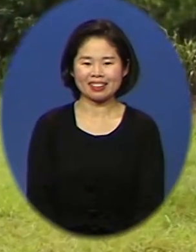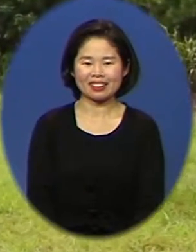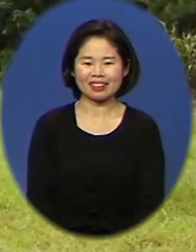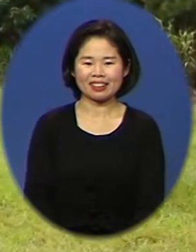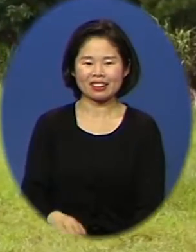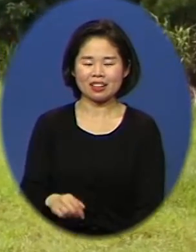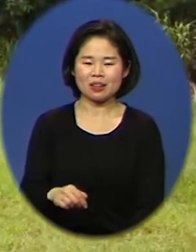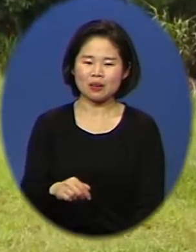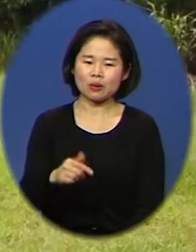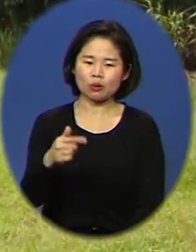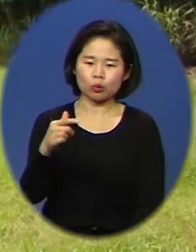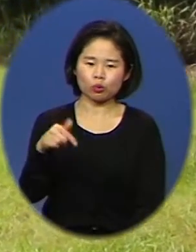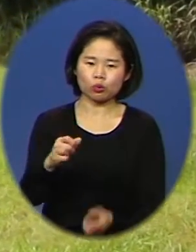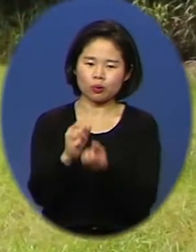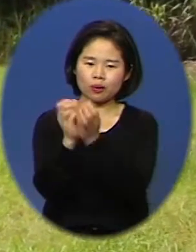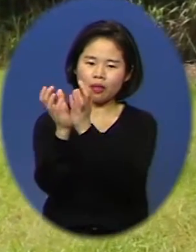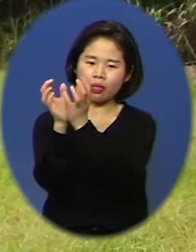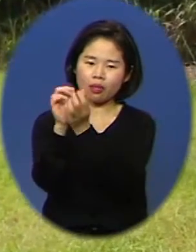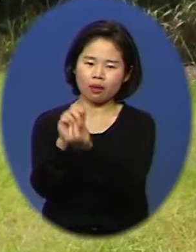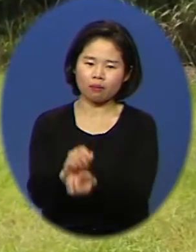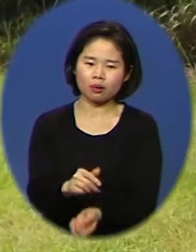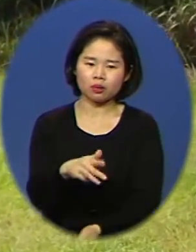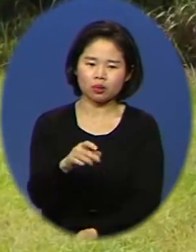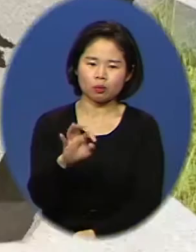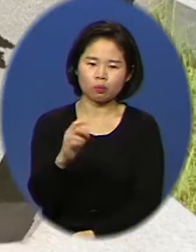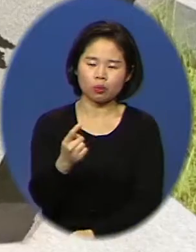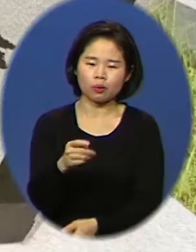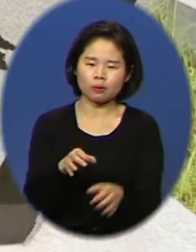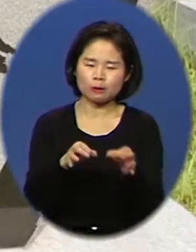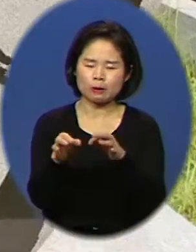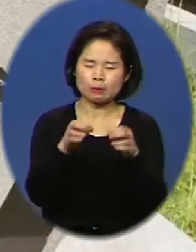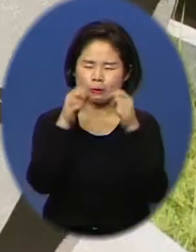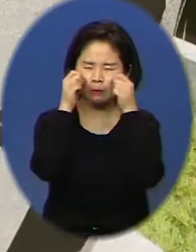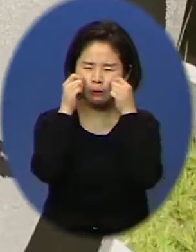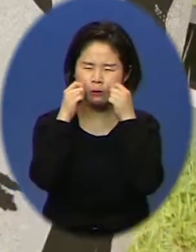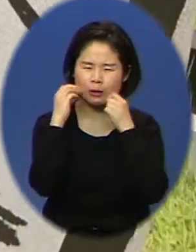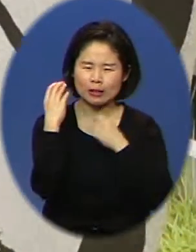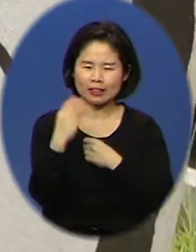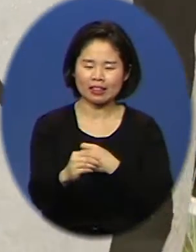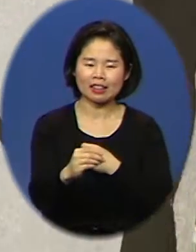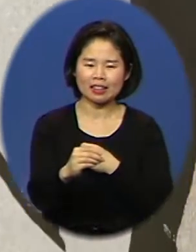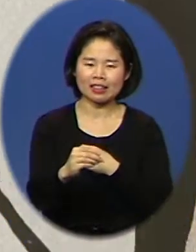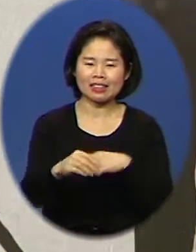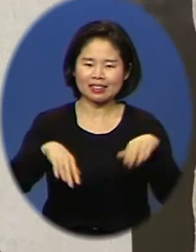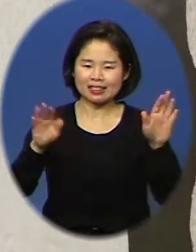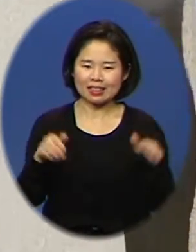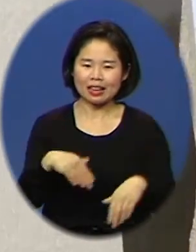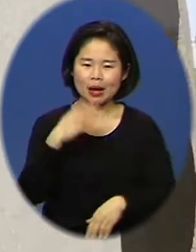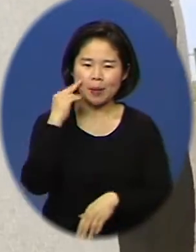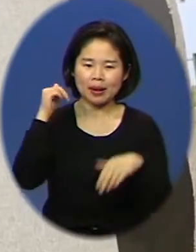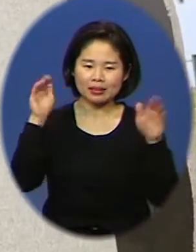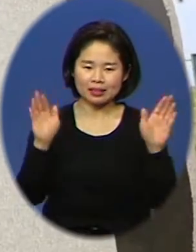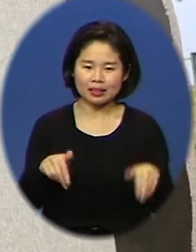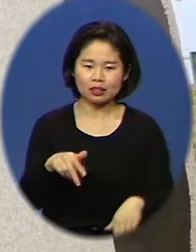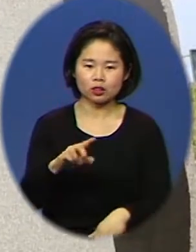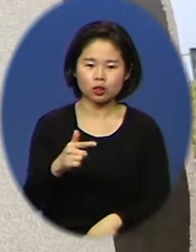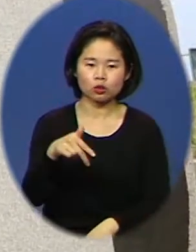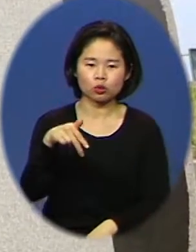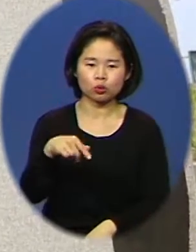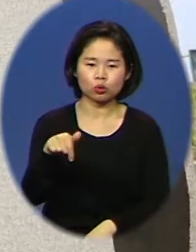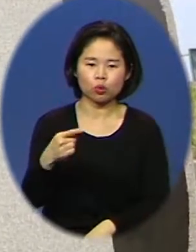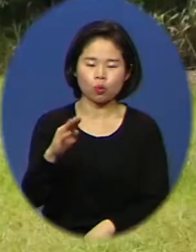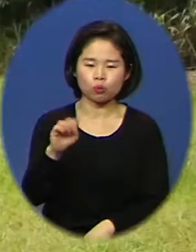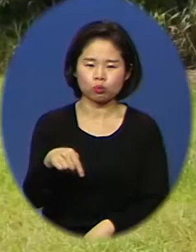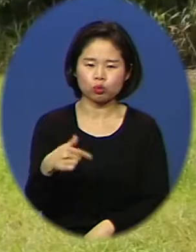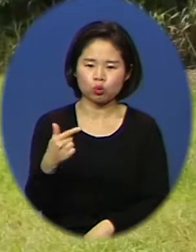녹두꽃이 떨어지면 청포장수 울고 간다. 새야 새야 파랑새야 전주고부